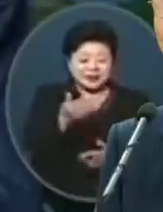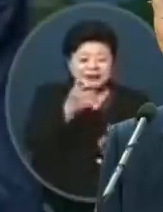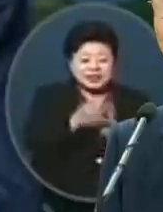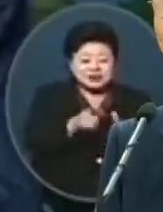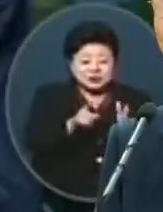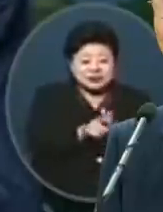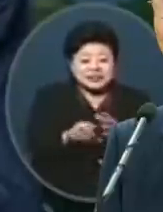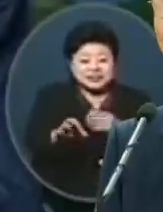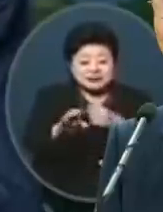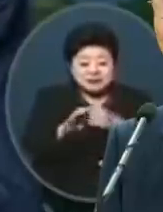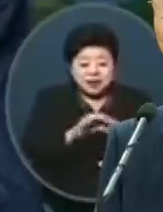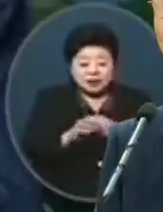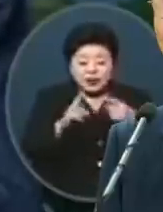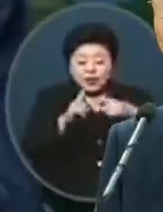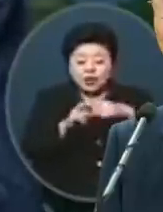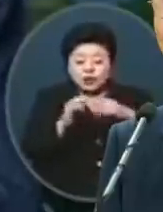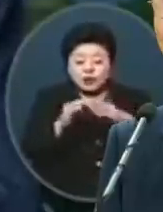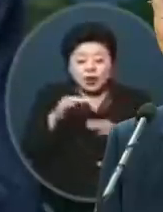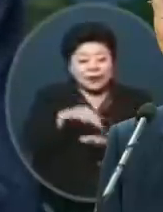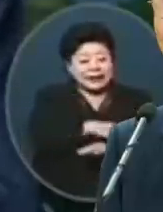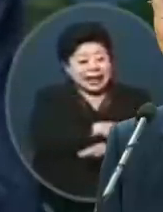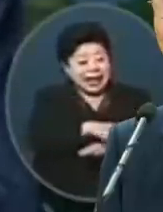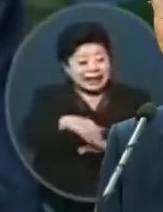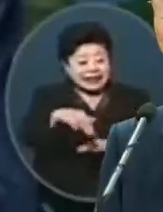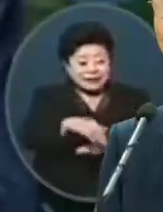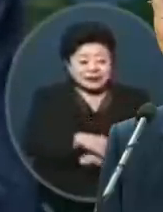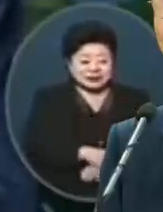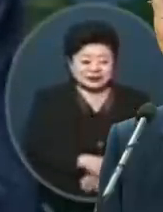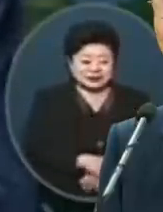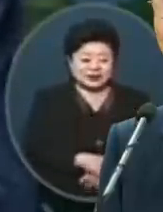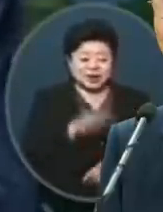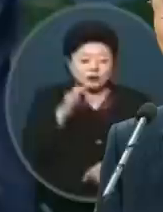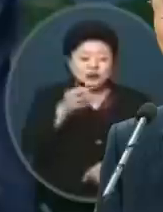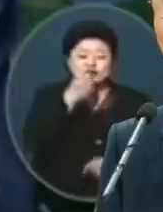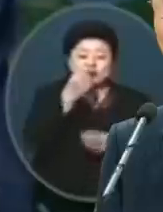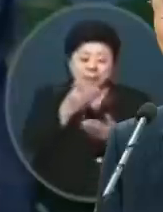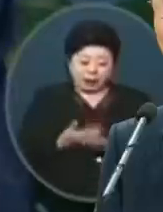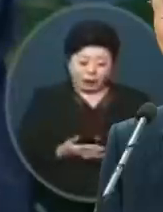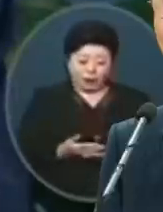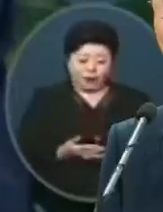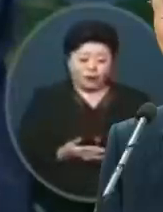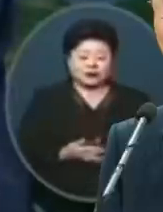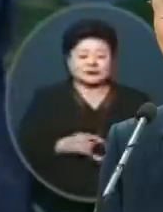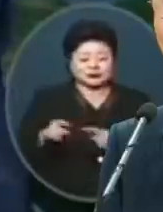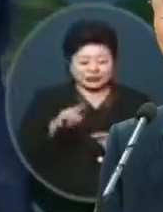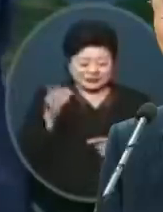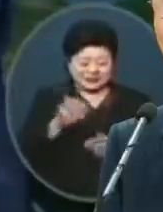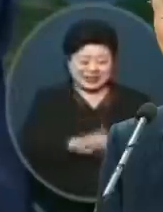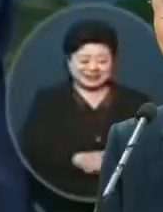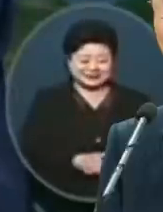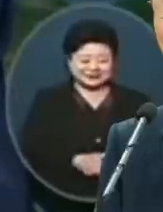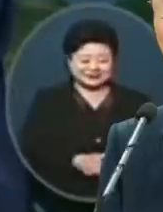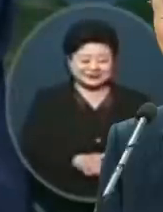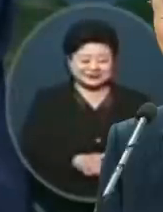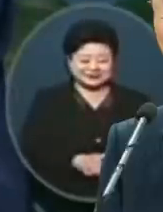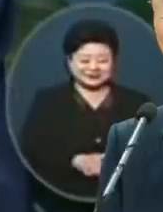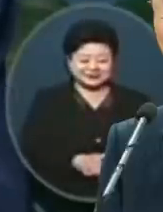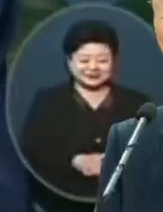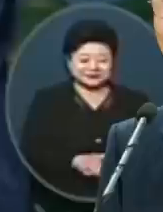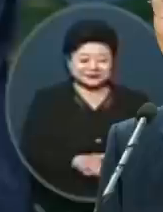예수를 믿으면 교회 왔다 갔다 하면서 물질적인 복도 다 누리게 되는 것입니다.